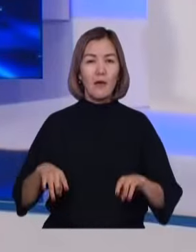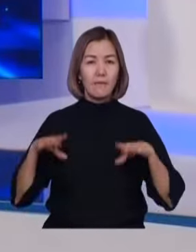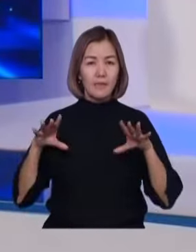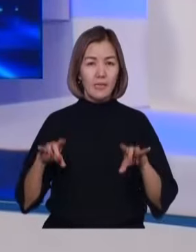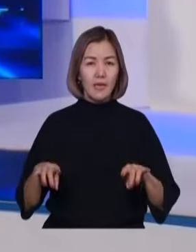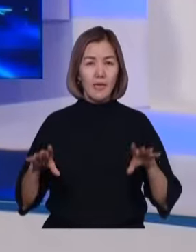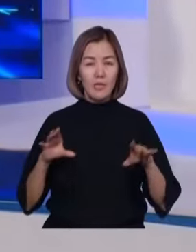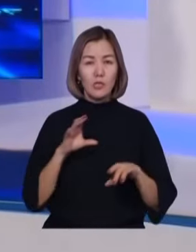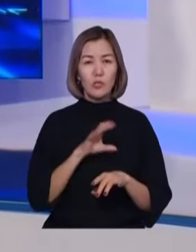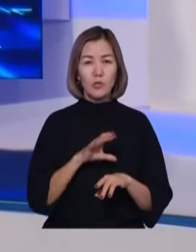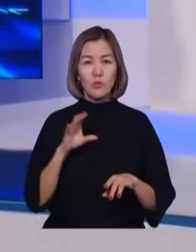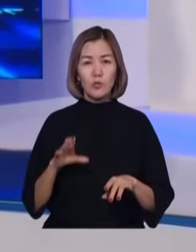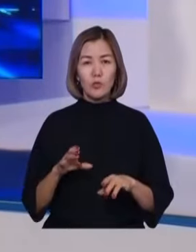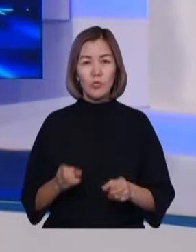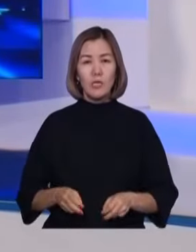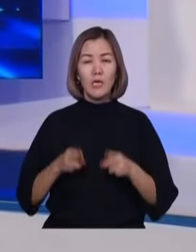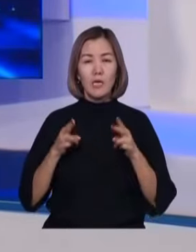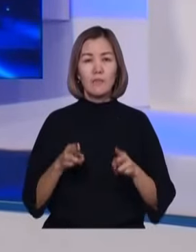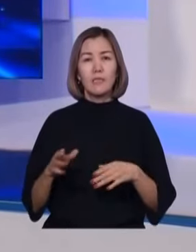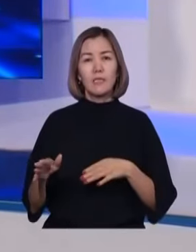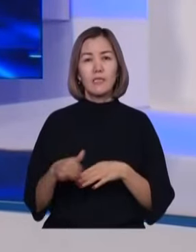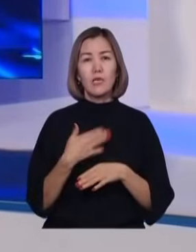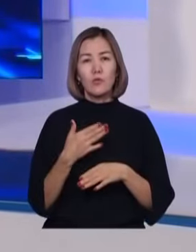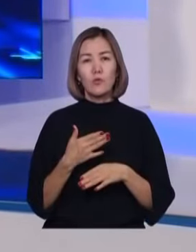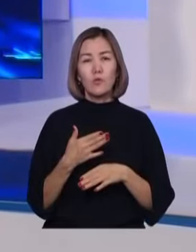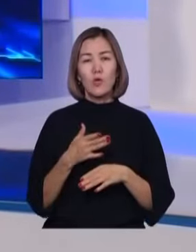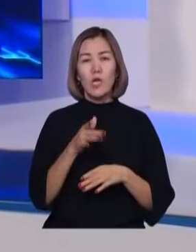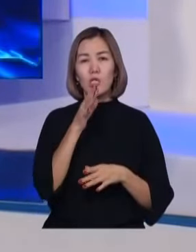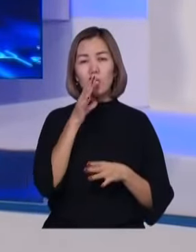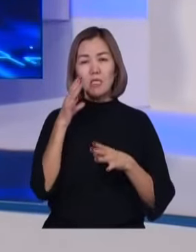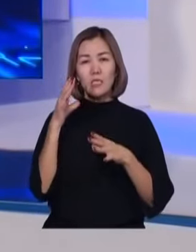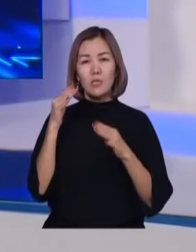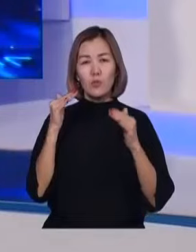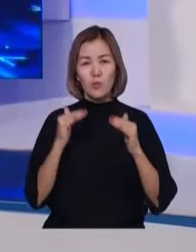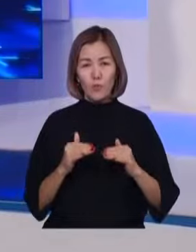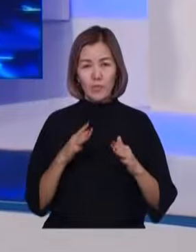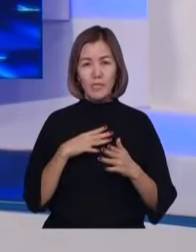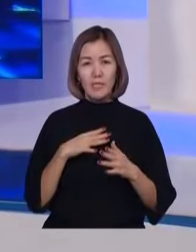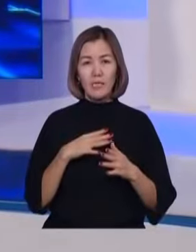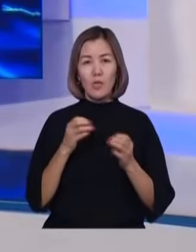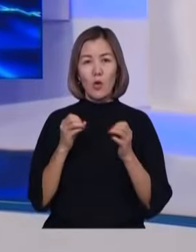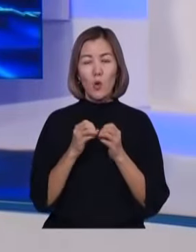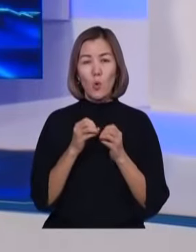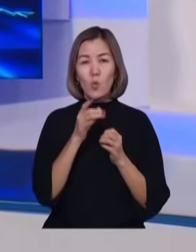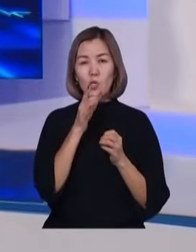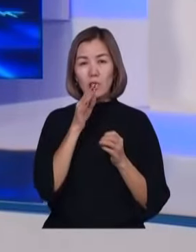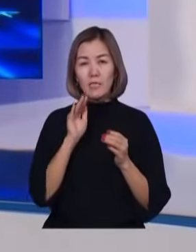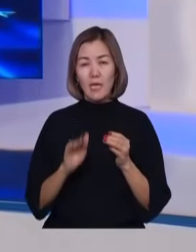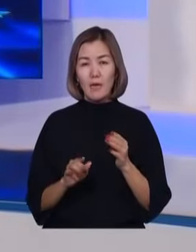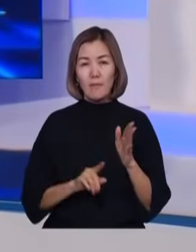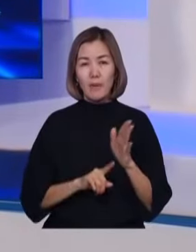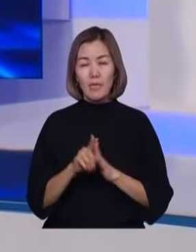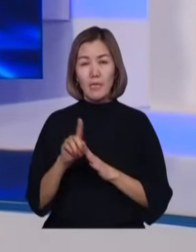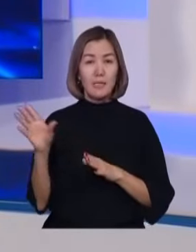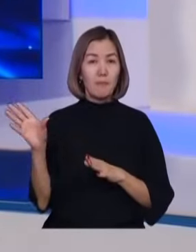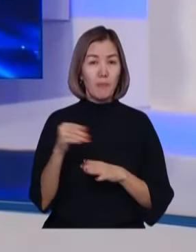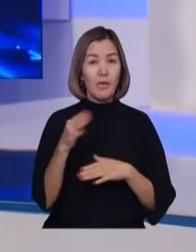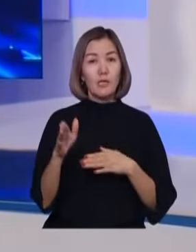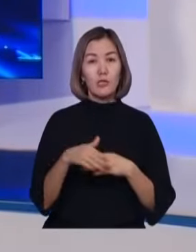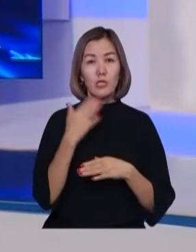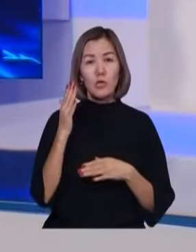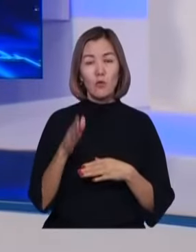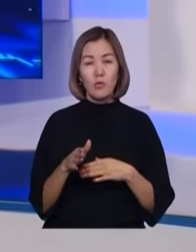Австралияның солтүстігіндегі қылмыстық жауапкершілікке тарту жасы төмендетілді. Енді бұл елде 10 жастағы балалардан бастап жаза қолданылады.